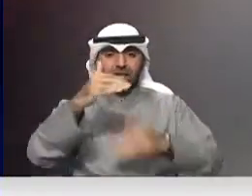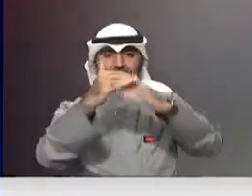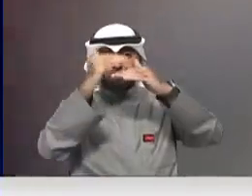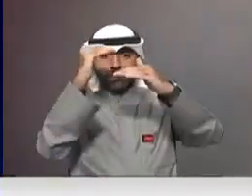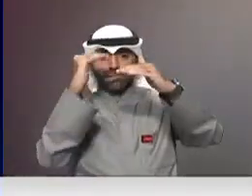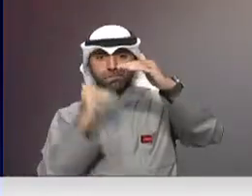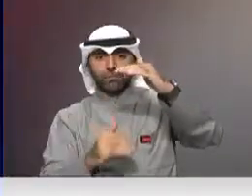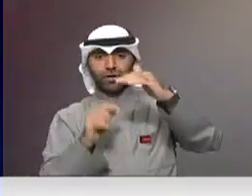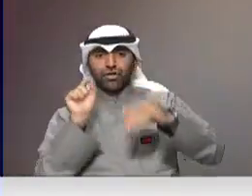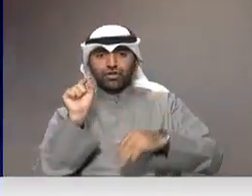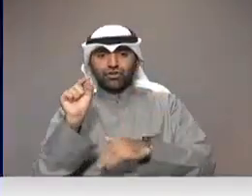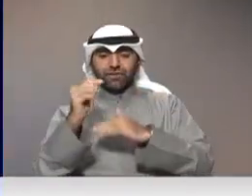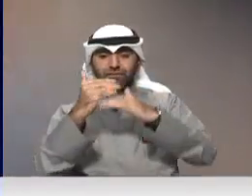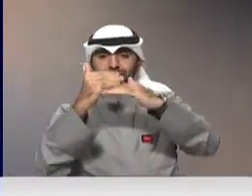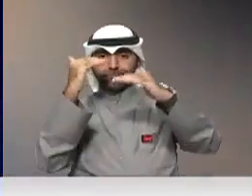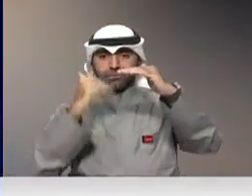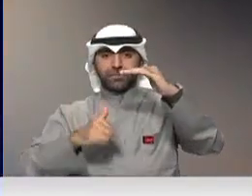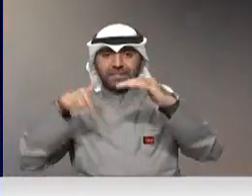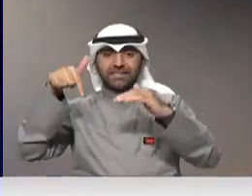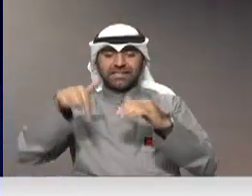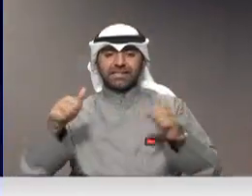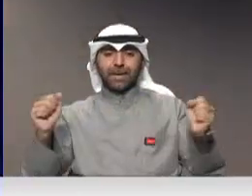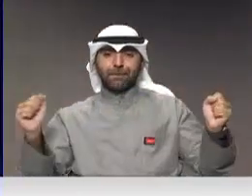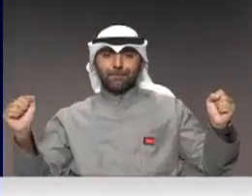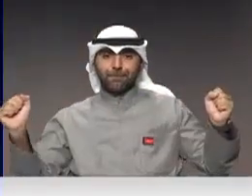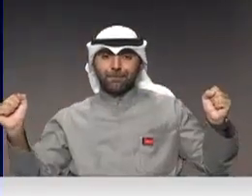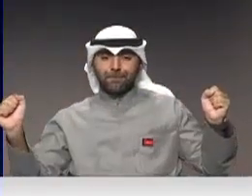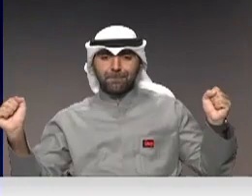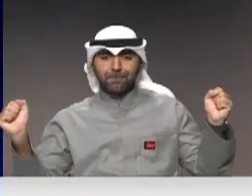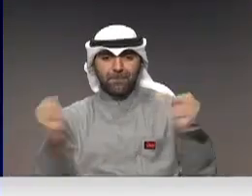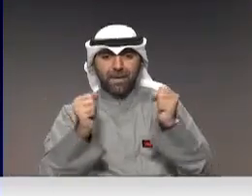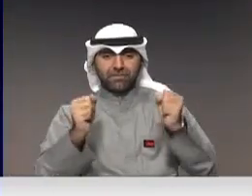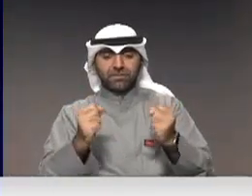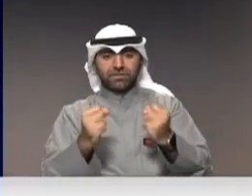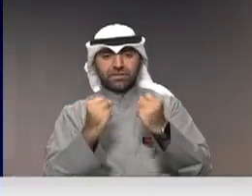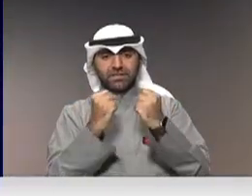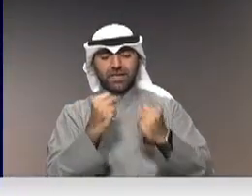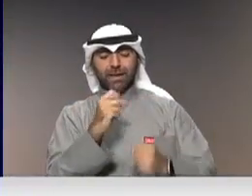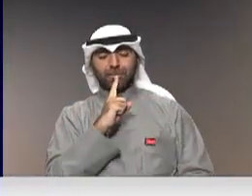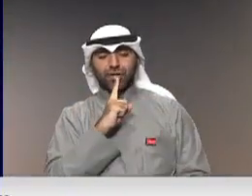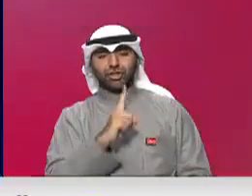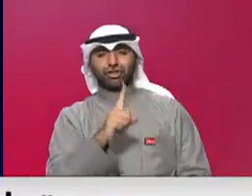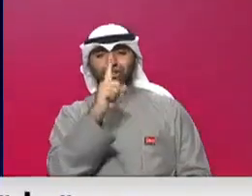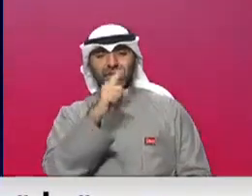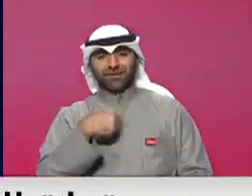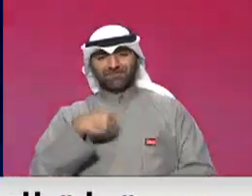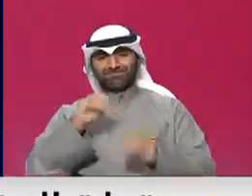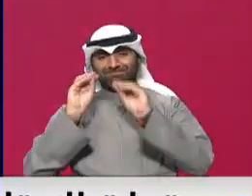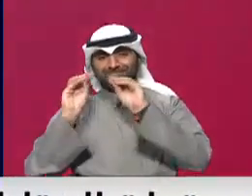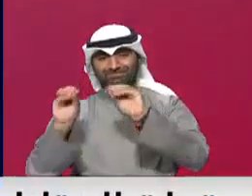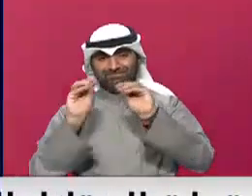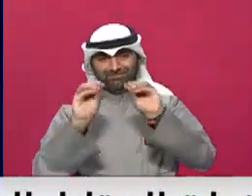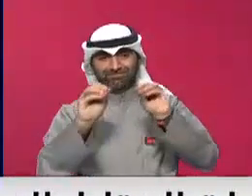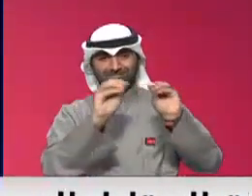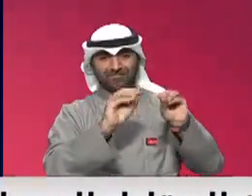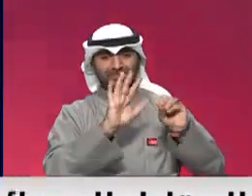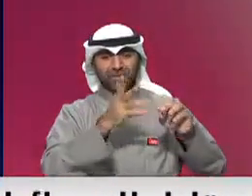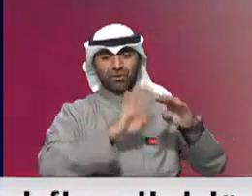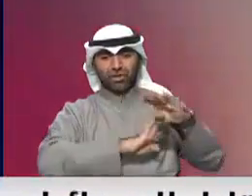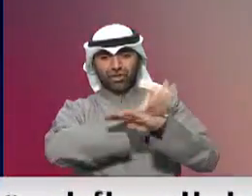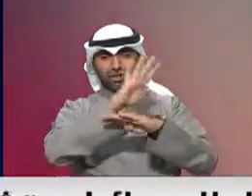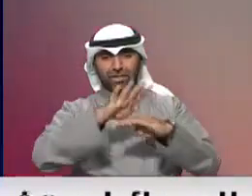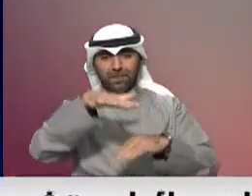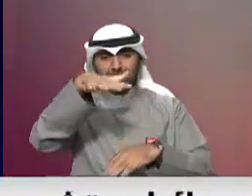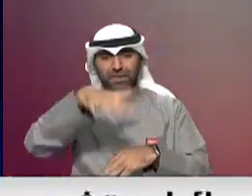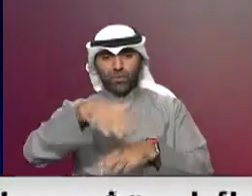نزلت من السيارة، فالحاجة شديدة وكبيرة، لكن احنا إن شاء الله نعين الناس والمتبرعين ونوجههم للحاجة الرئيسية